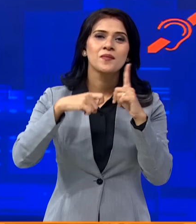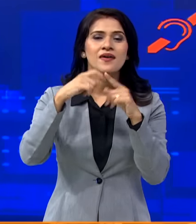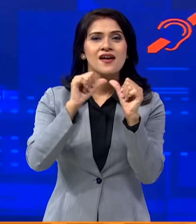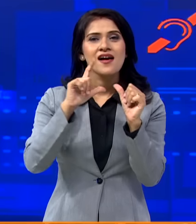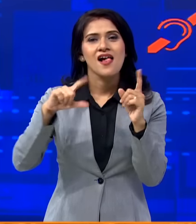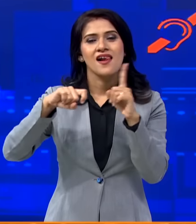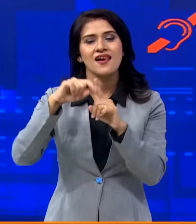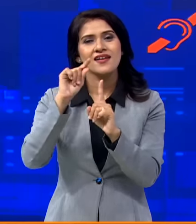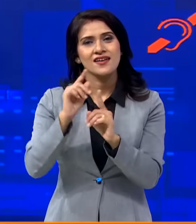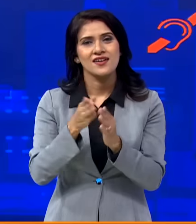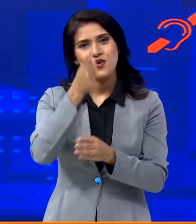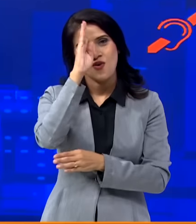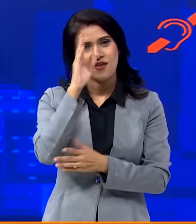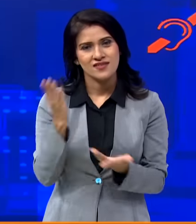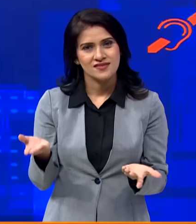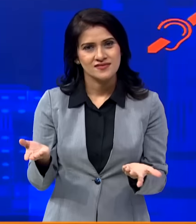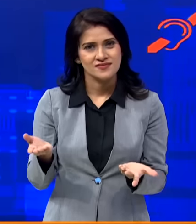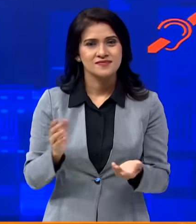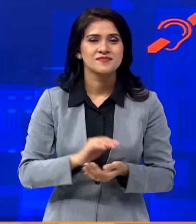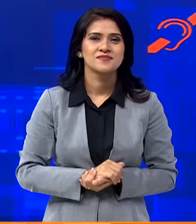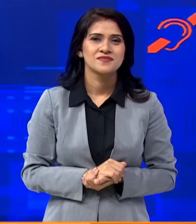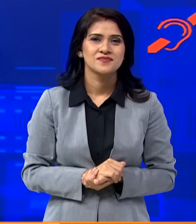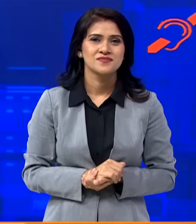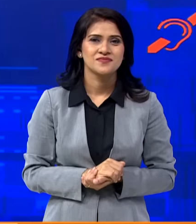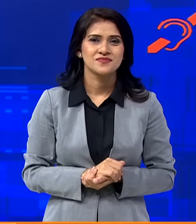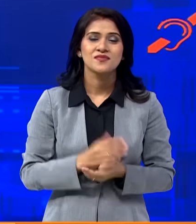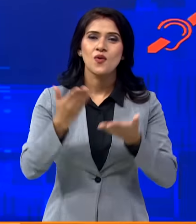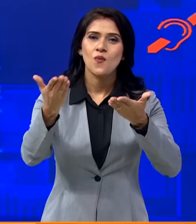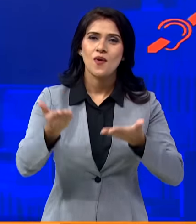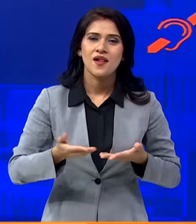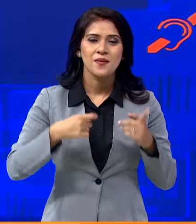स्वागतम कल की शरणागतम